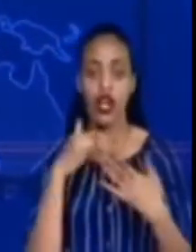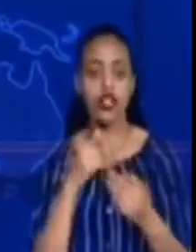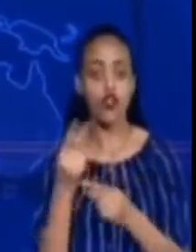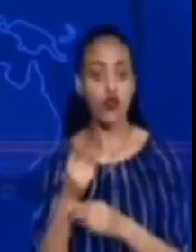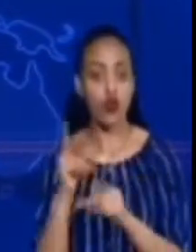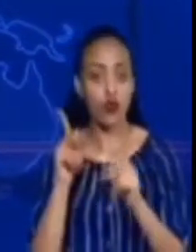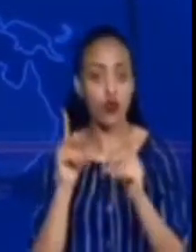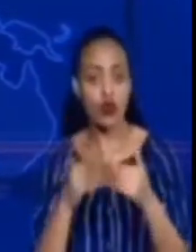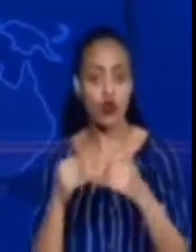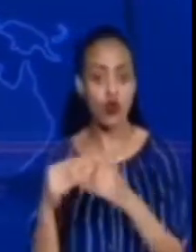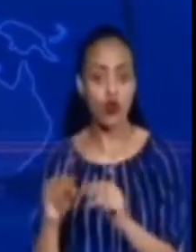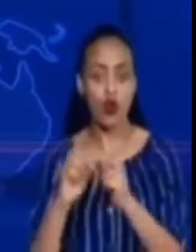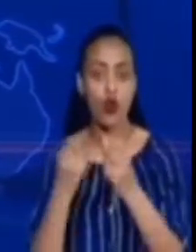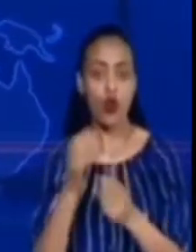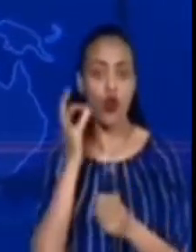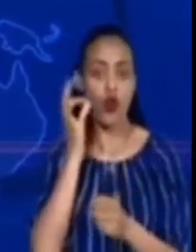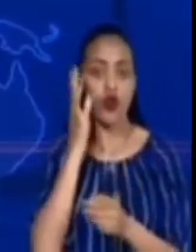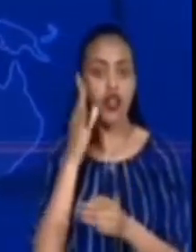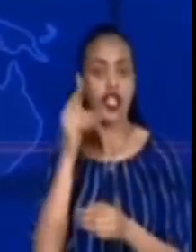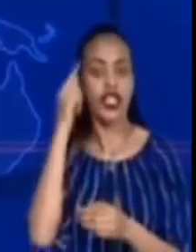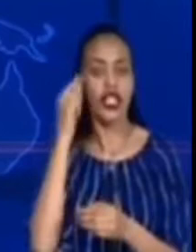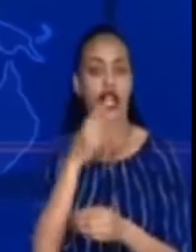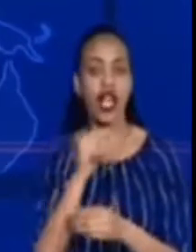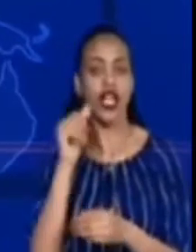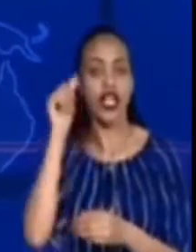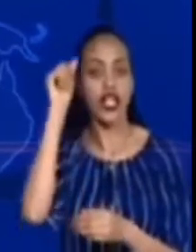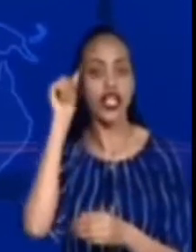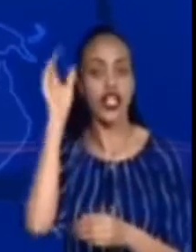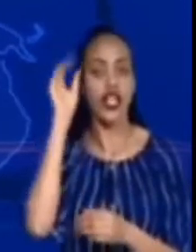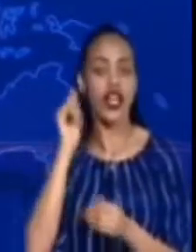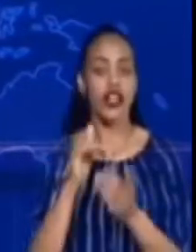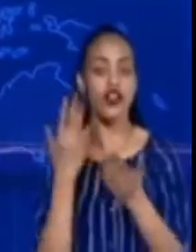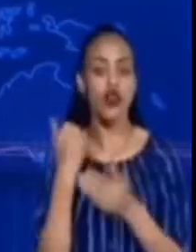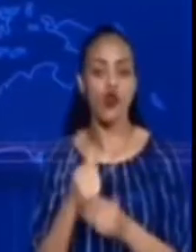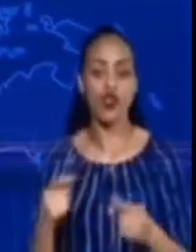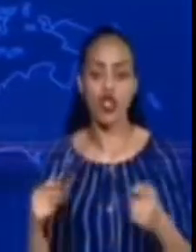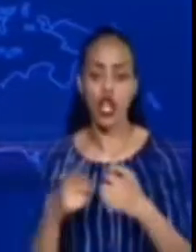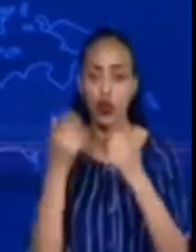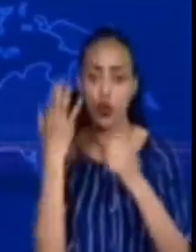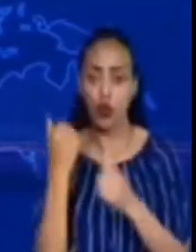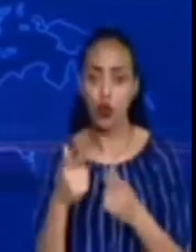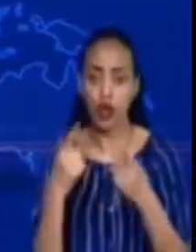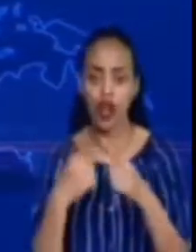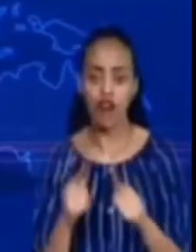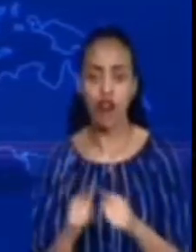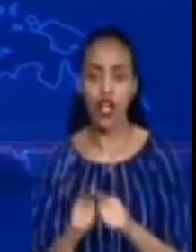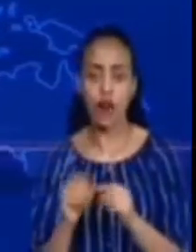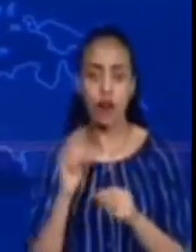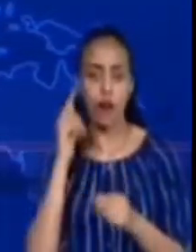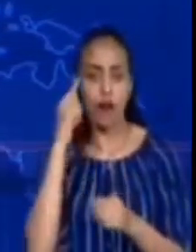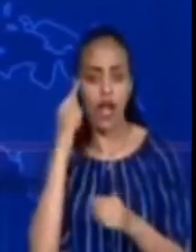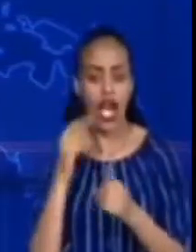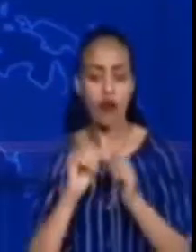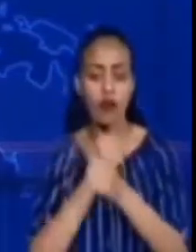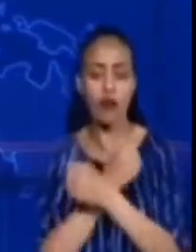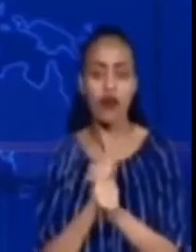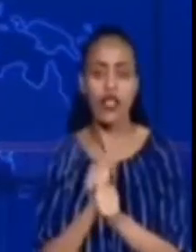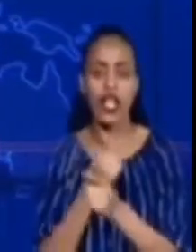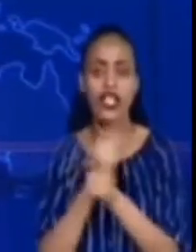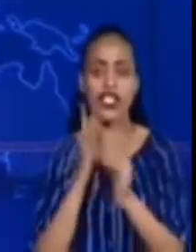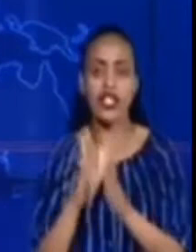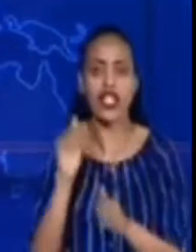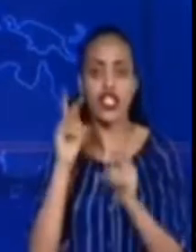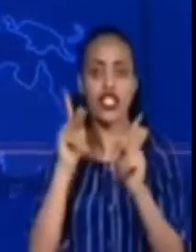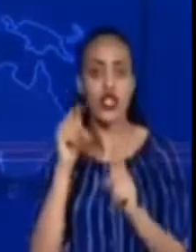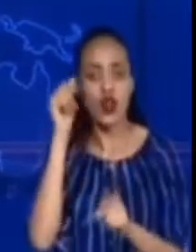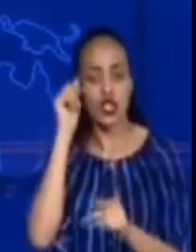ፈሪ ባትሆንማ ከሀገር ተሰደ የሰው ሀገር ተቀምጠ አታባላም ነበር ለምን ሀገር ገብታ አታወራም ለምን ሀገር ገብታ